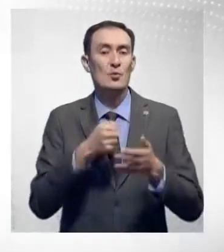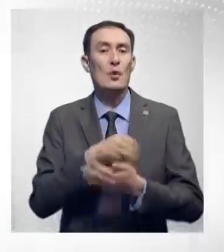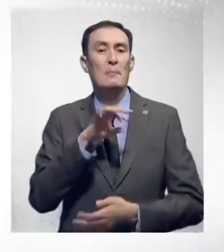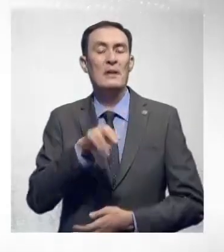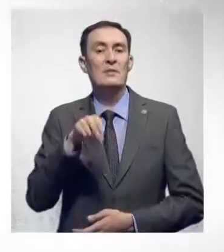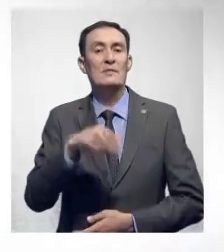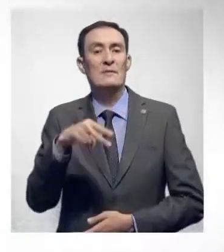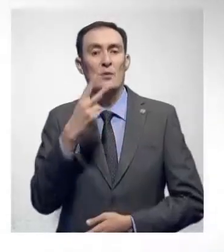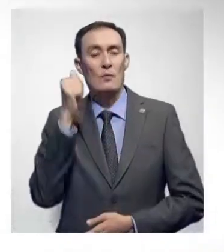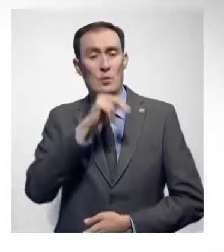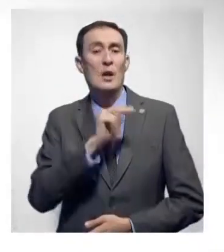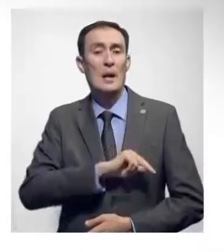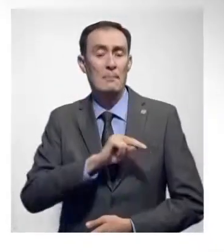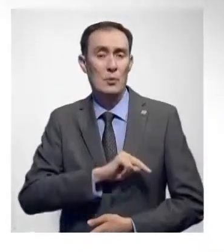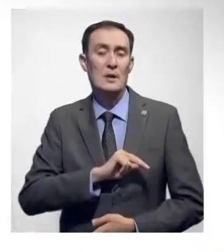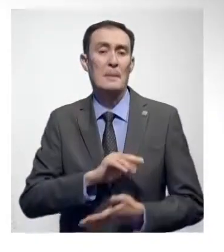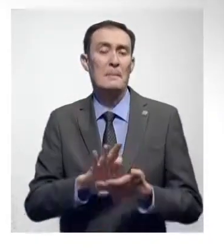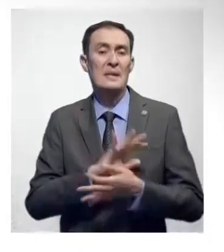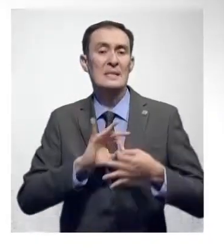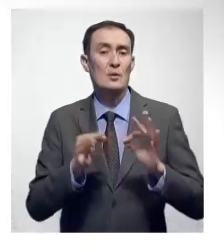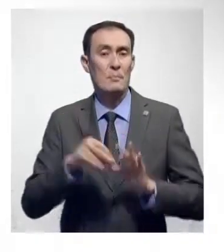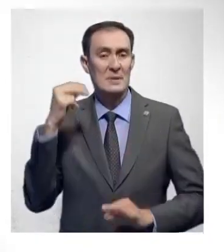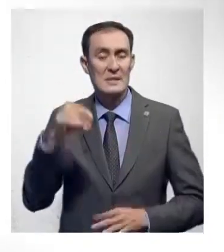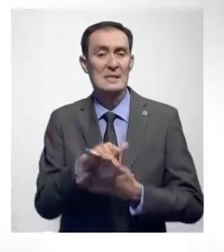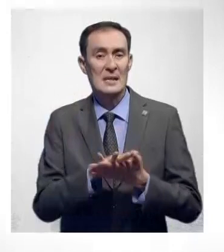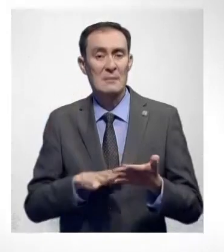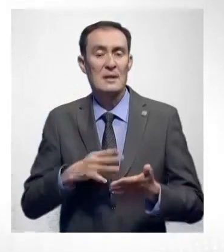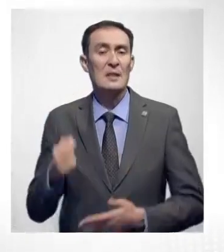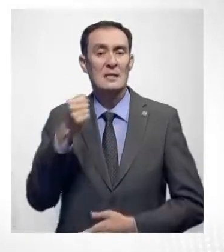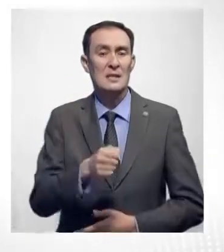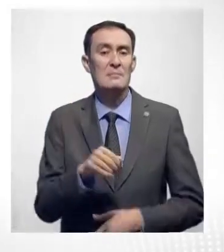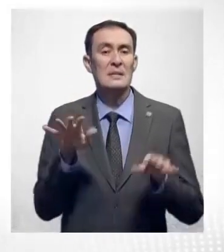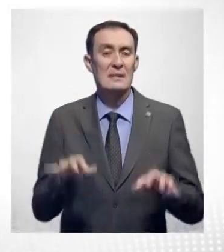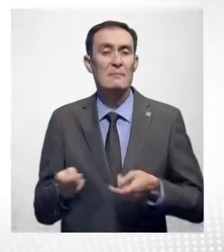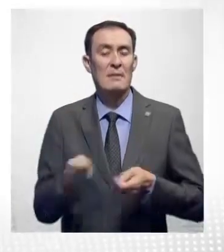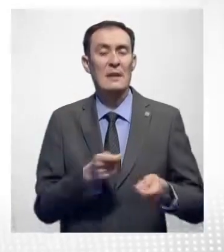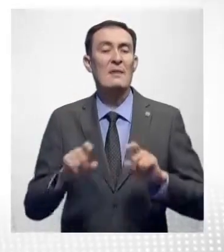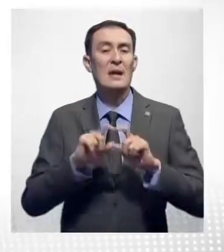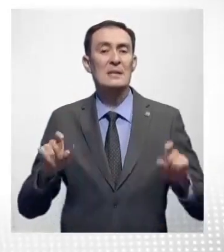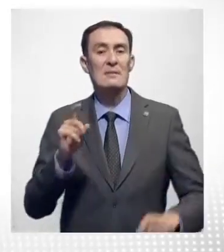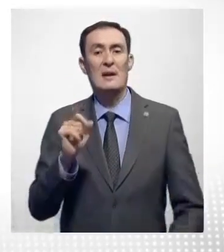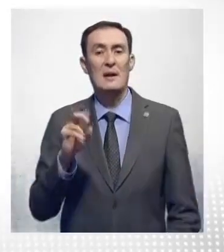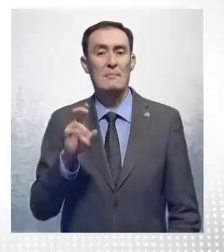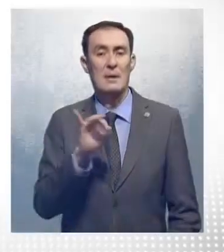март 2022 года уже работал пресс-секретарем президента, затем был назначен председателем правления агентства «Хабар».